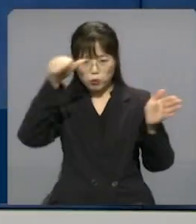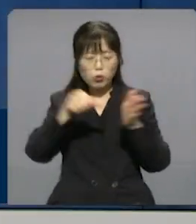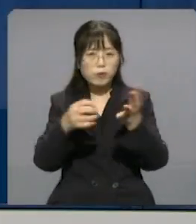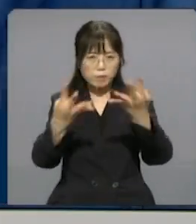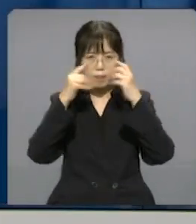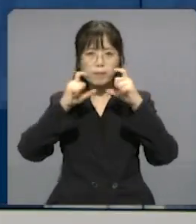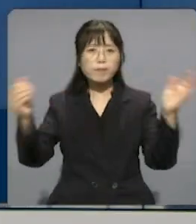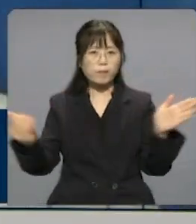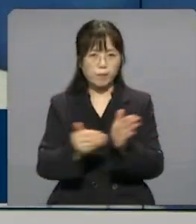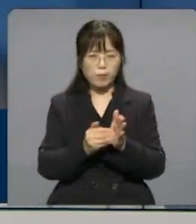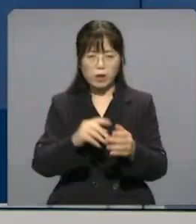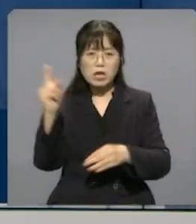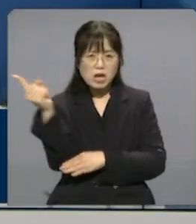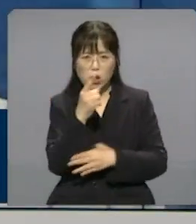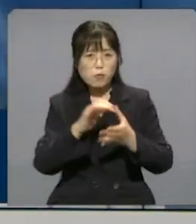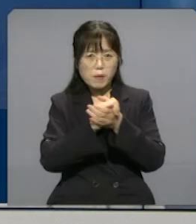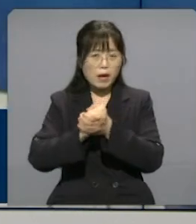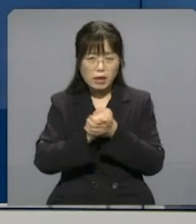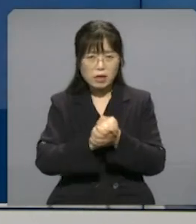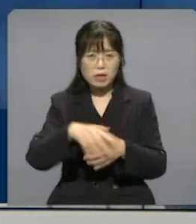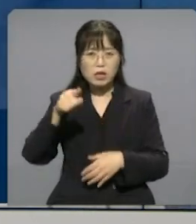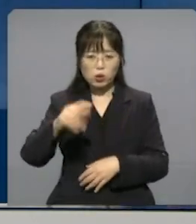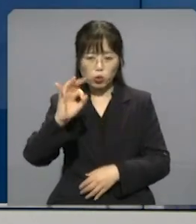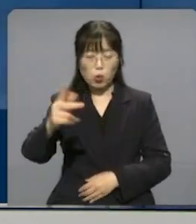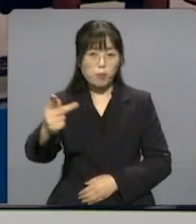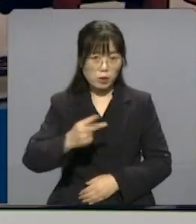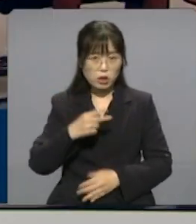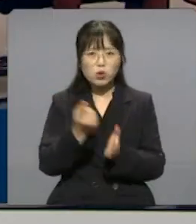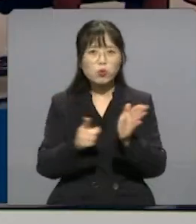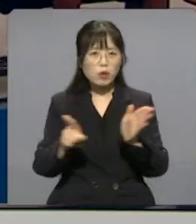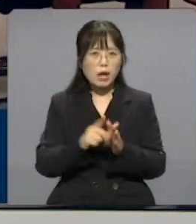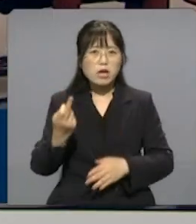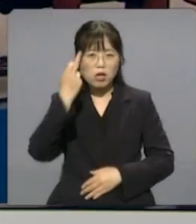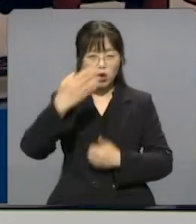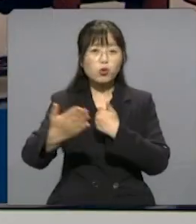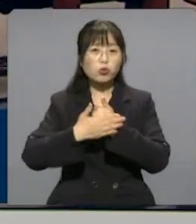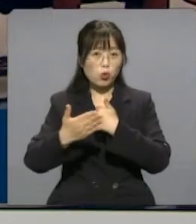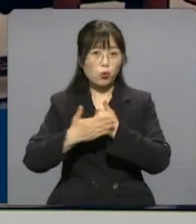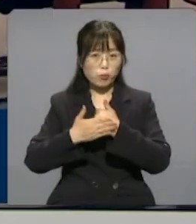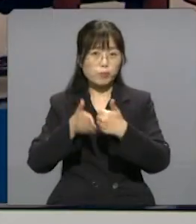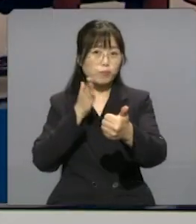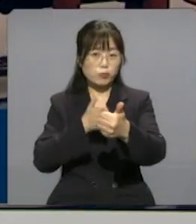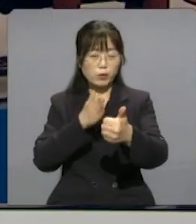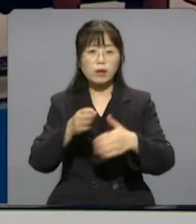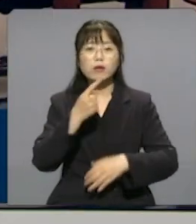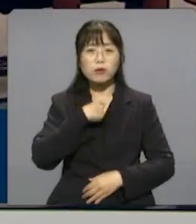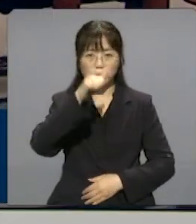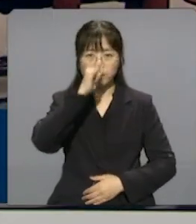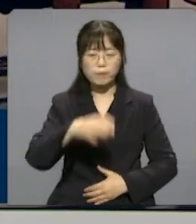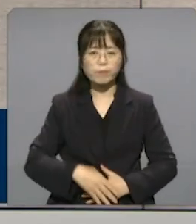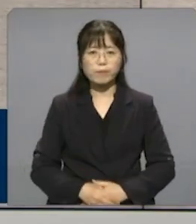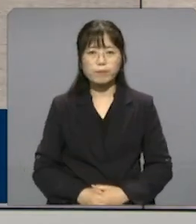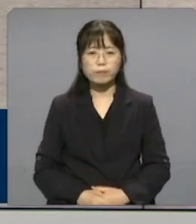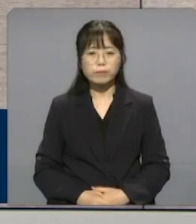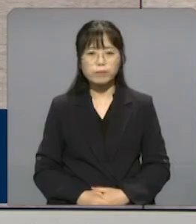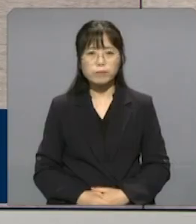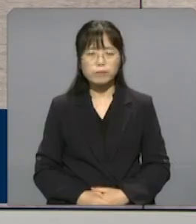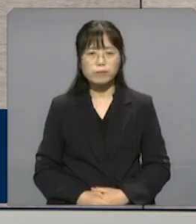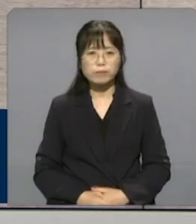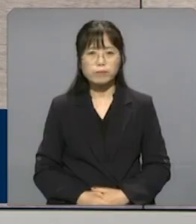선고받았습니다. 야구 팬인 피해자에게 돈을 빌리려고 형에게 도움을 요청하기도 했습니다. 이상호 기자의 단독